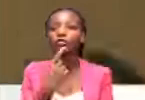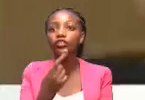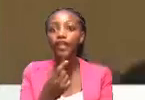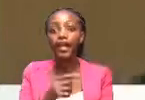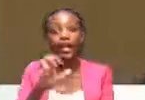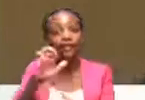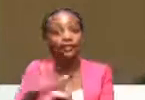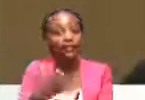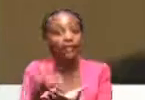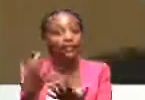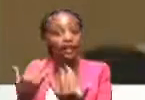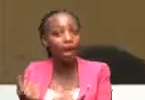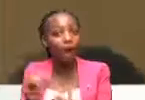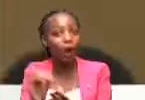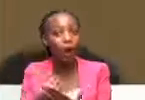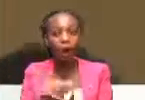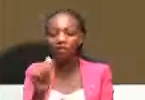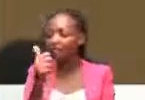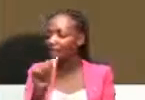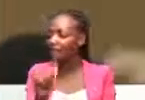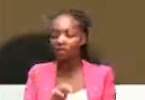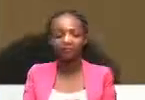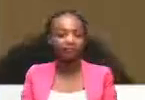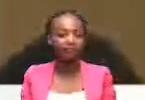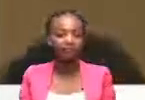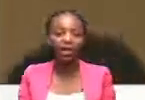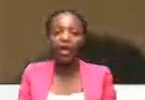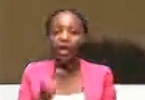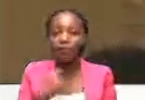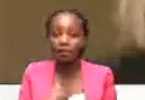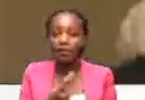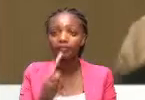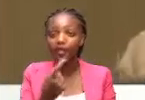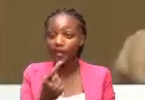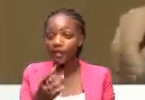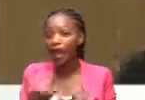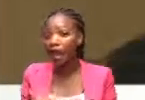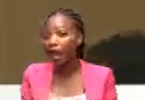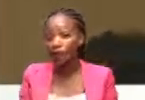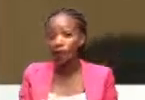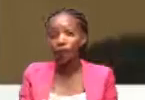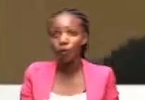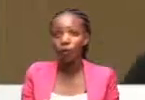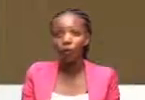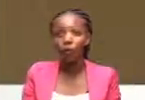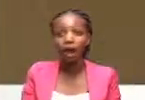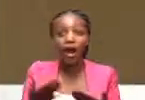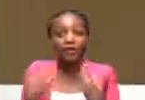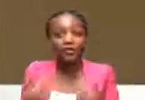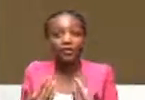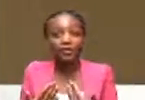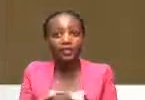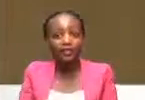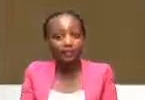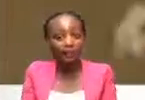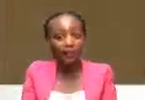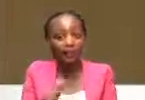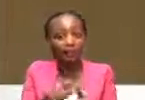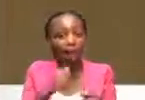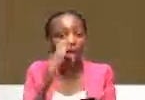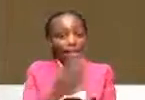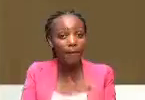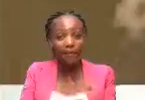either now or never. Mimi nasema ya kwamba mambo ambayo ilikuwa kwa Article